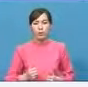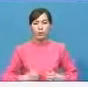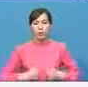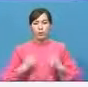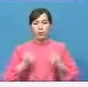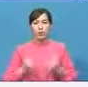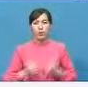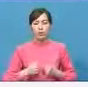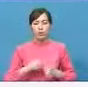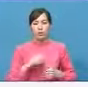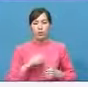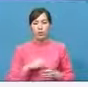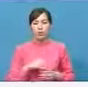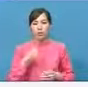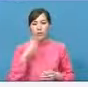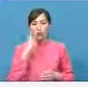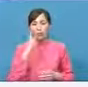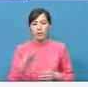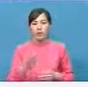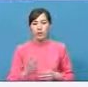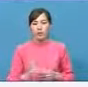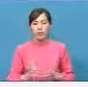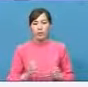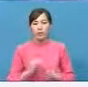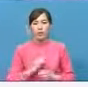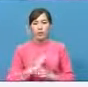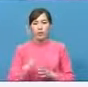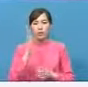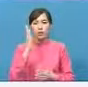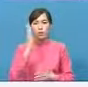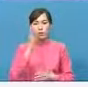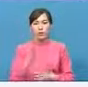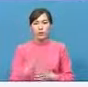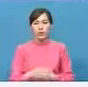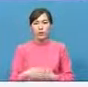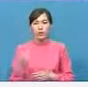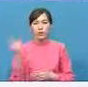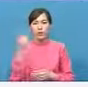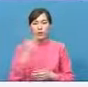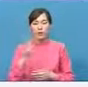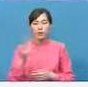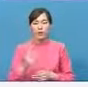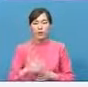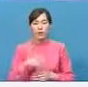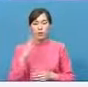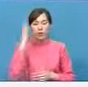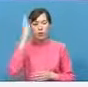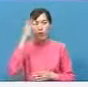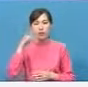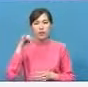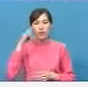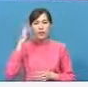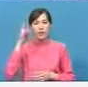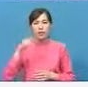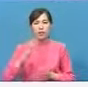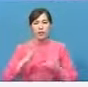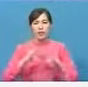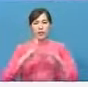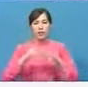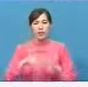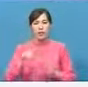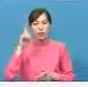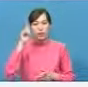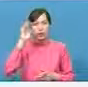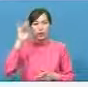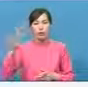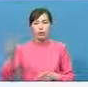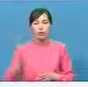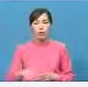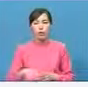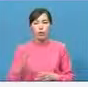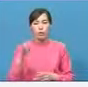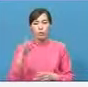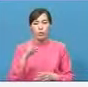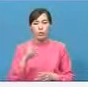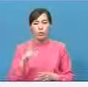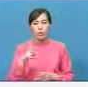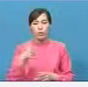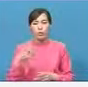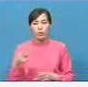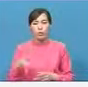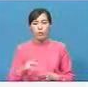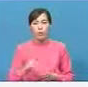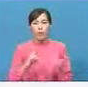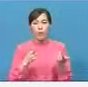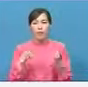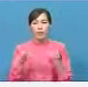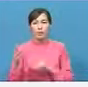байқайсың. Еліміздің жарқын болашағын қағазға бейнелеген олардың арманы Қазақстанның атын әлемге таныту. Ал Нұргүл мен Гүлнұр биге